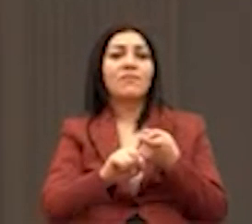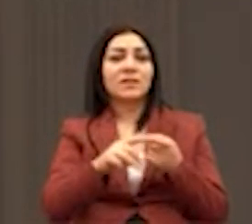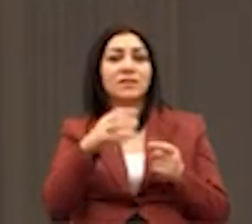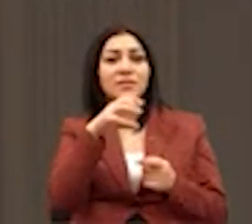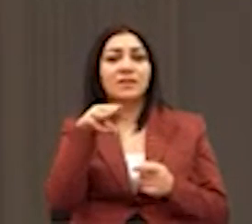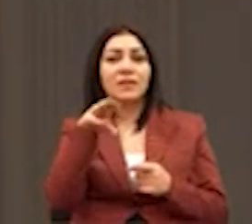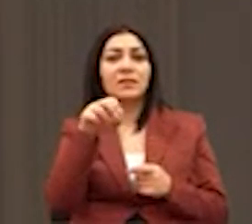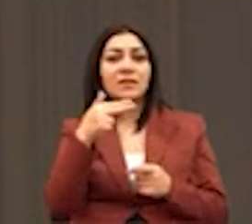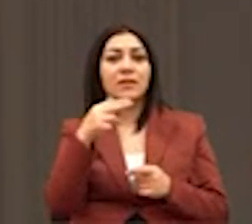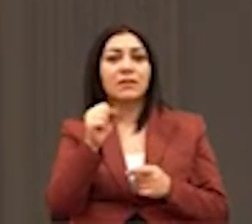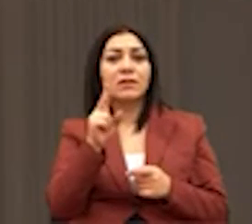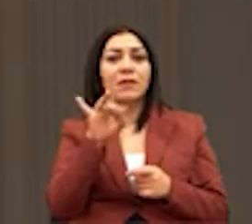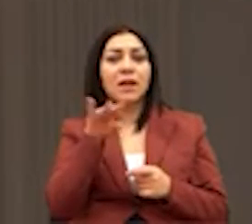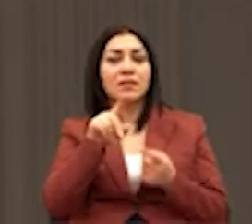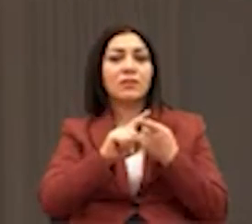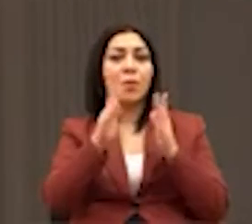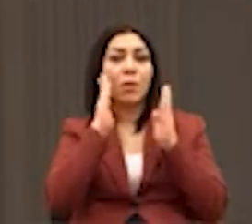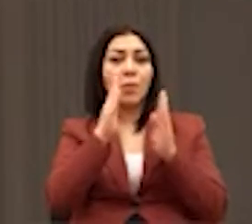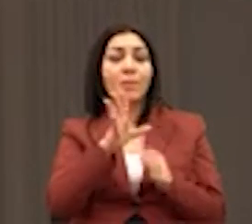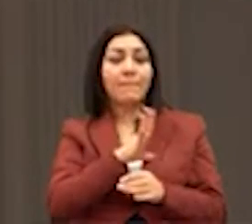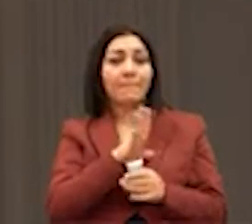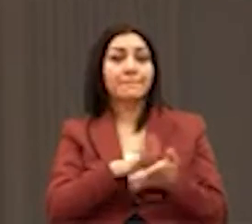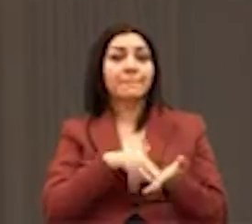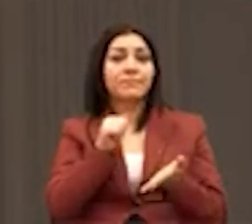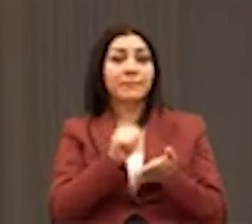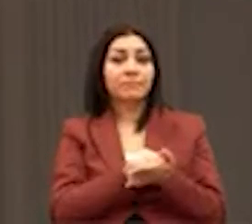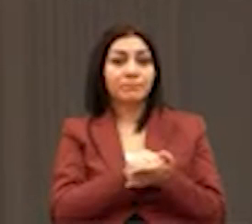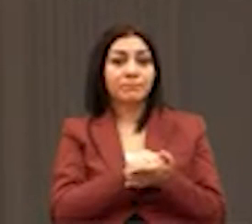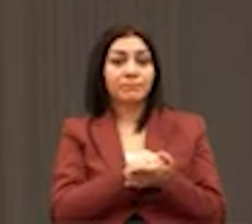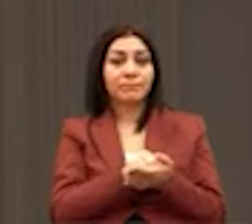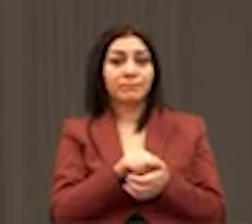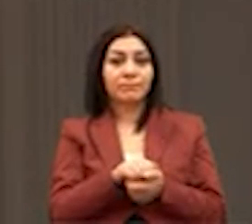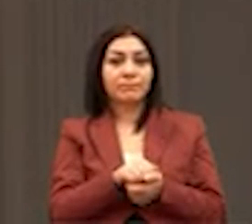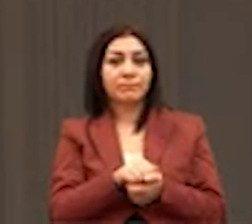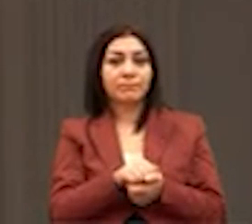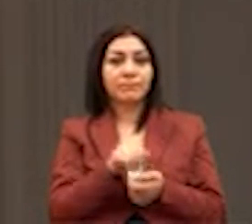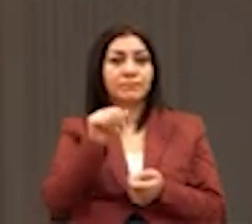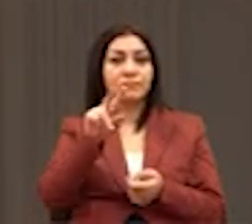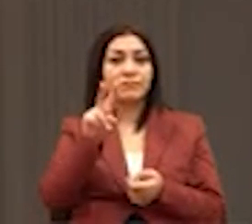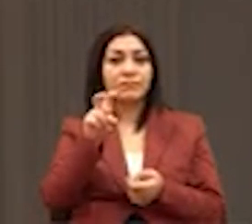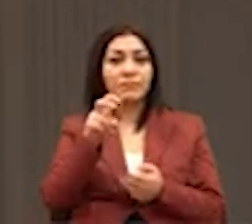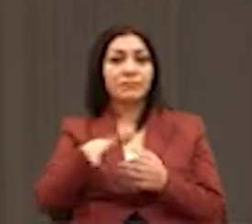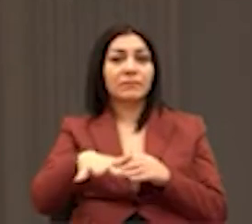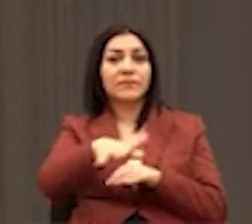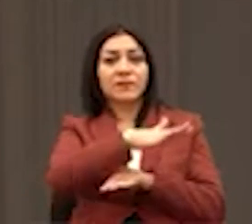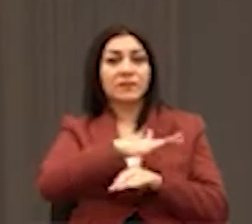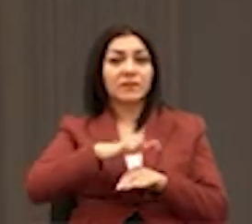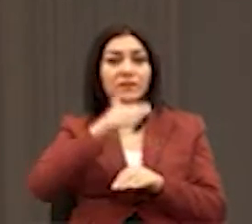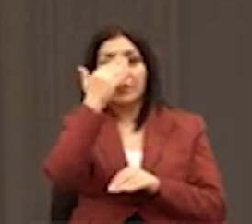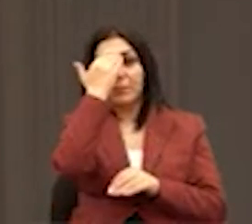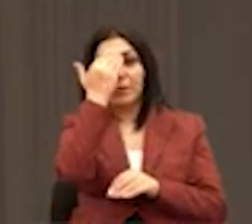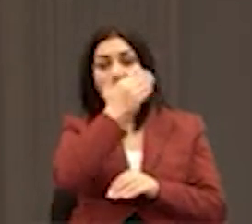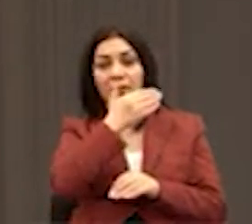Ստեփանակերտի հետ։ Այսինքն ֆրագմենտացիայի ենթարկել Ղարաբաղի տարածքը,